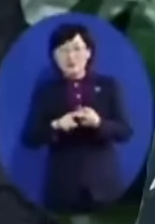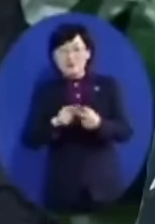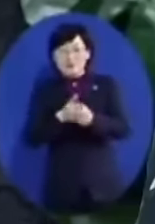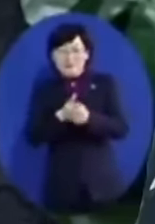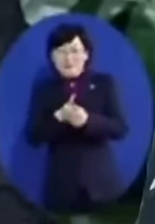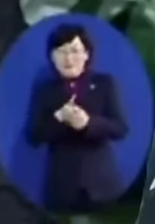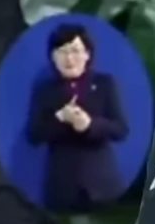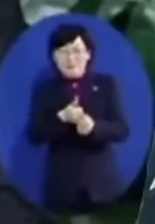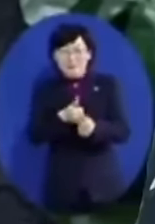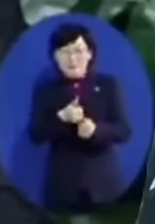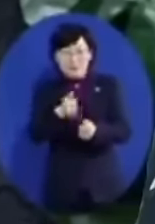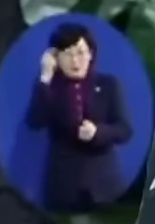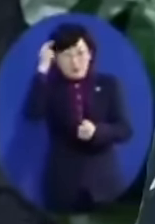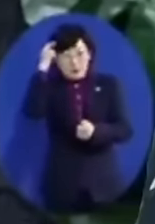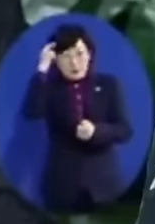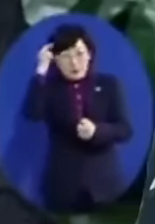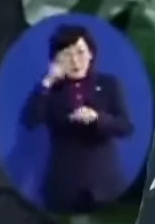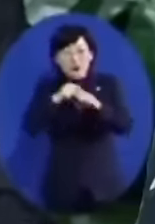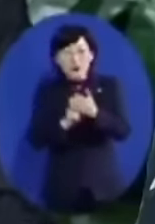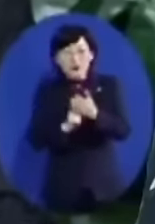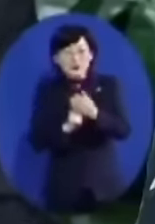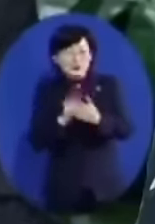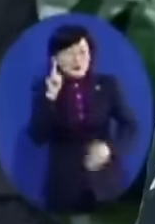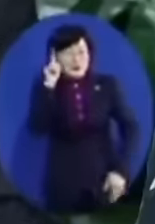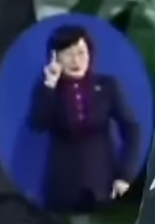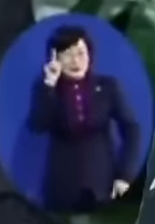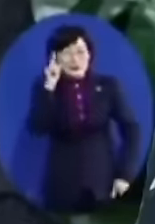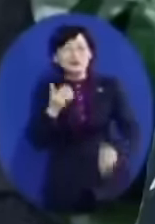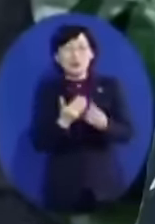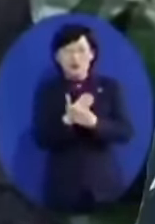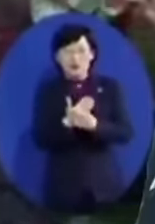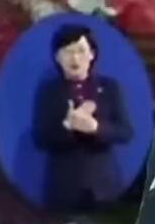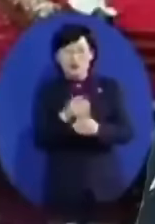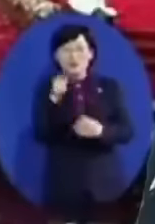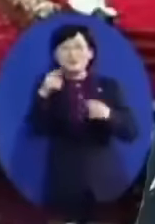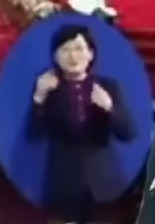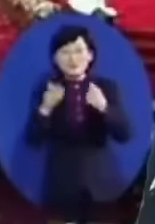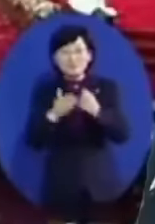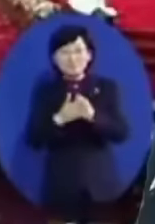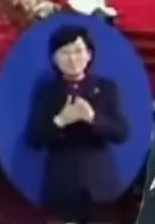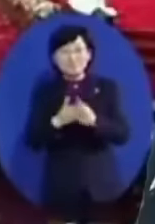이기려고 하니까 마음의 스트레스에 걸리는 것입니다. 그러므로